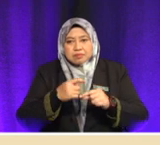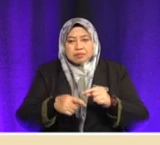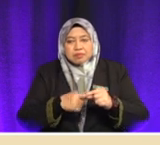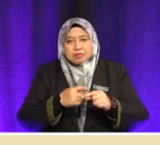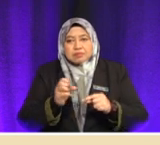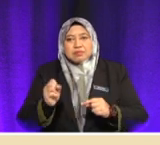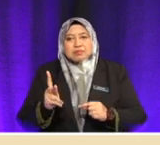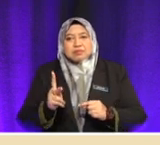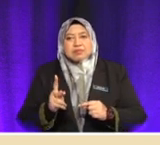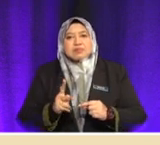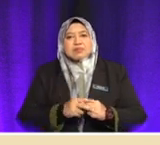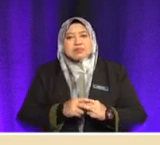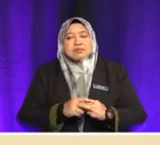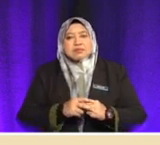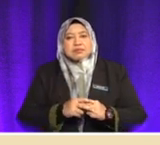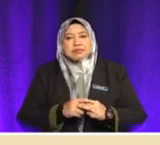oke